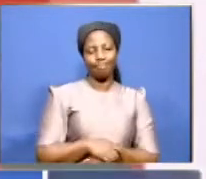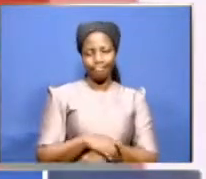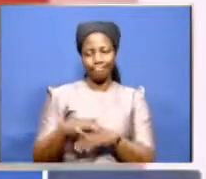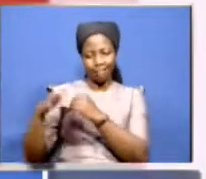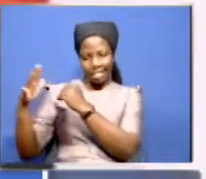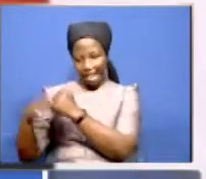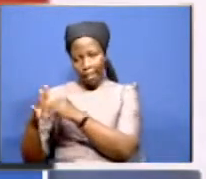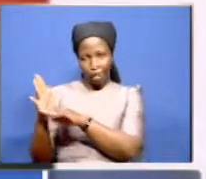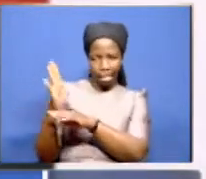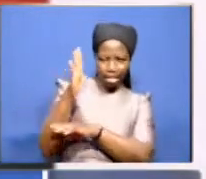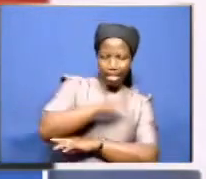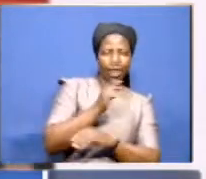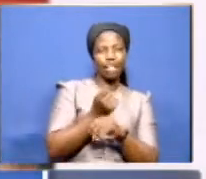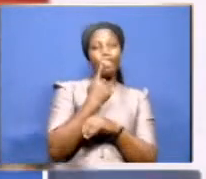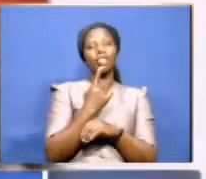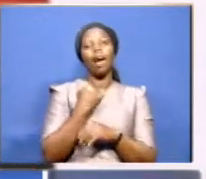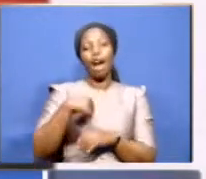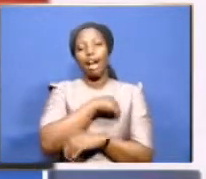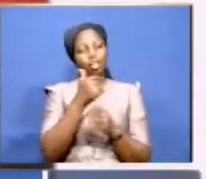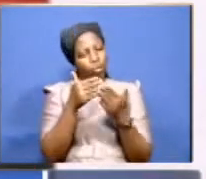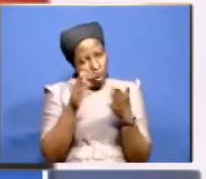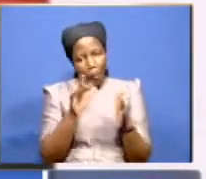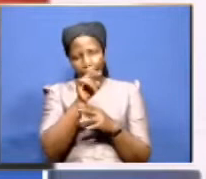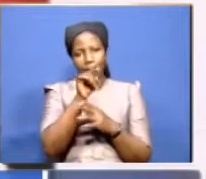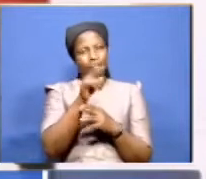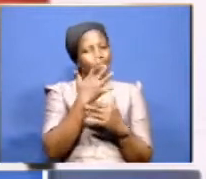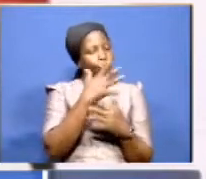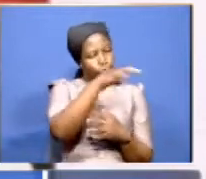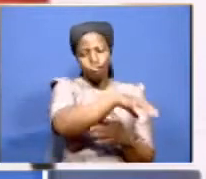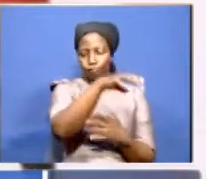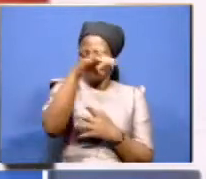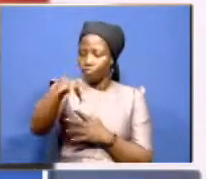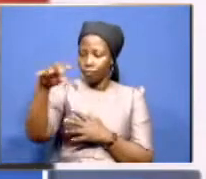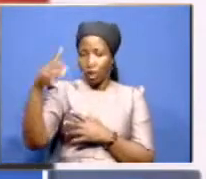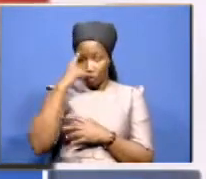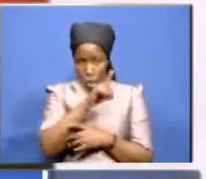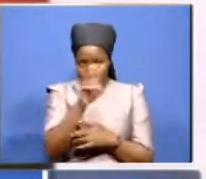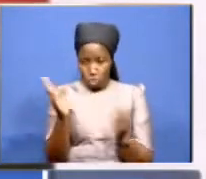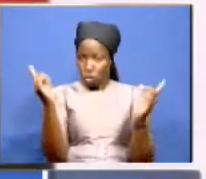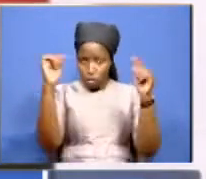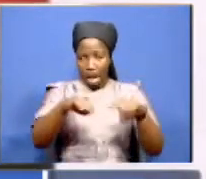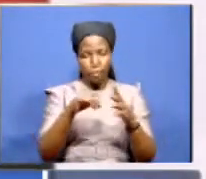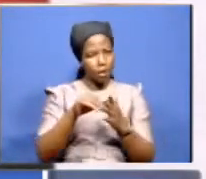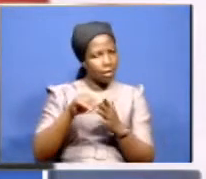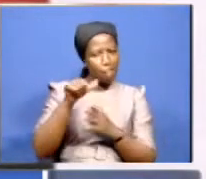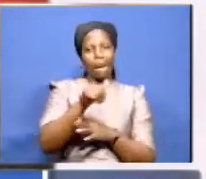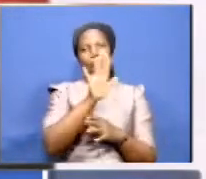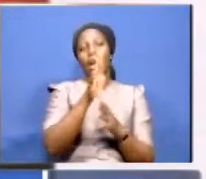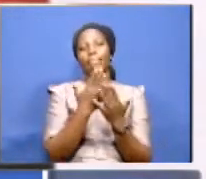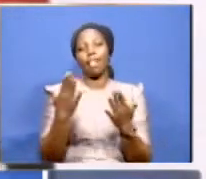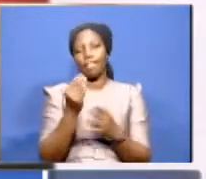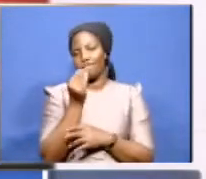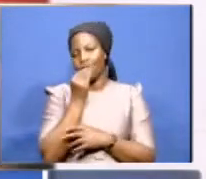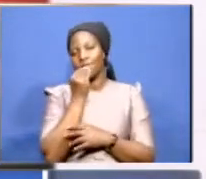11. Tutafungua hizo makeshift places kwa kuwewe kuweza kufanya manunuzi yako ya